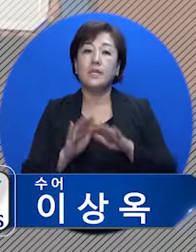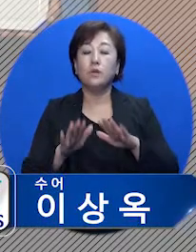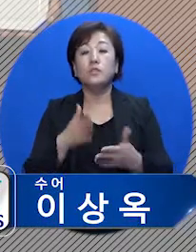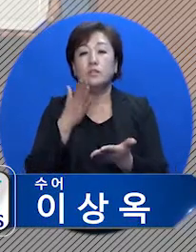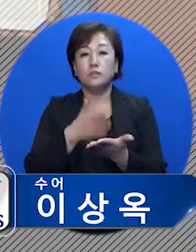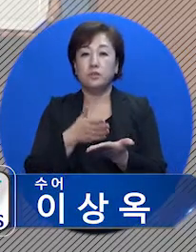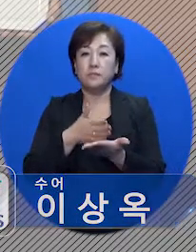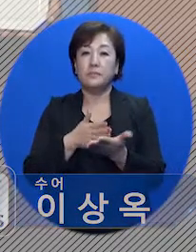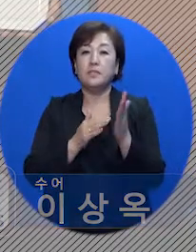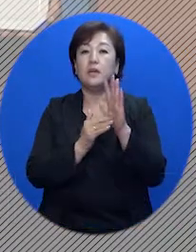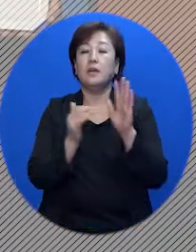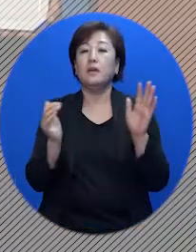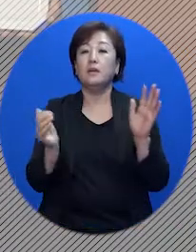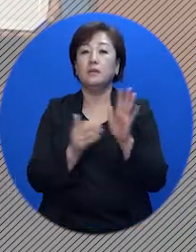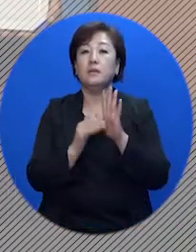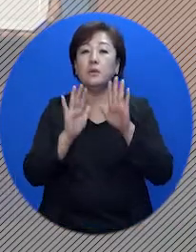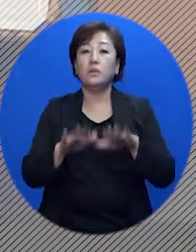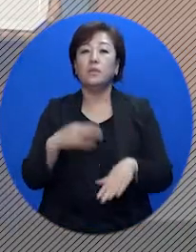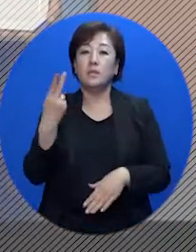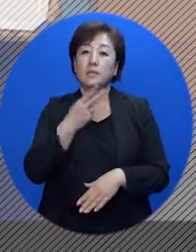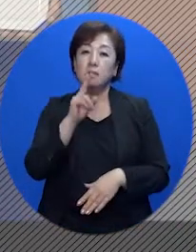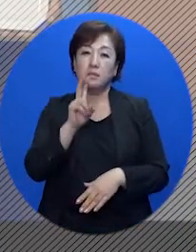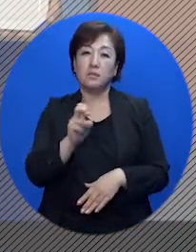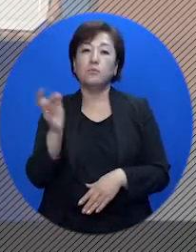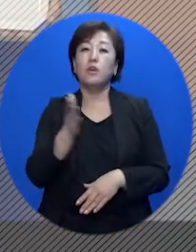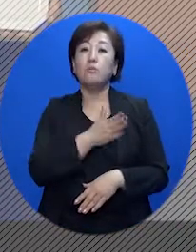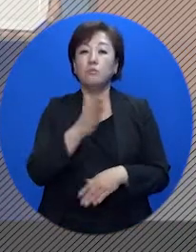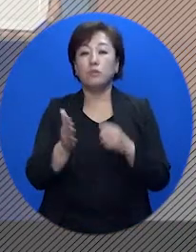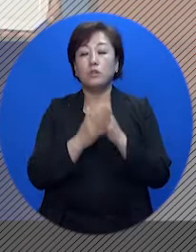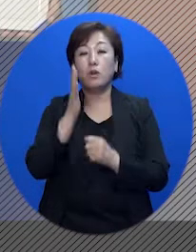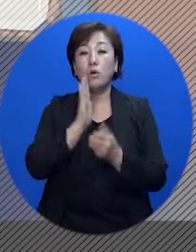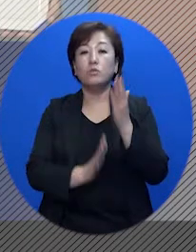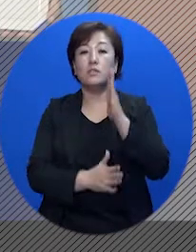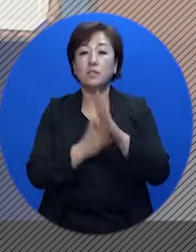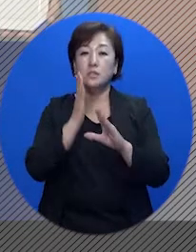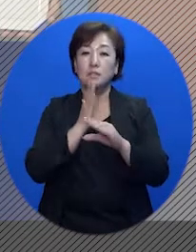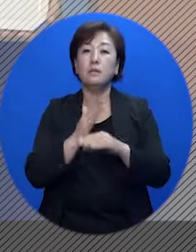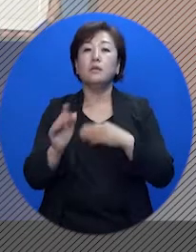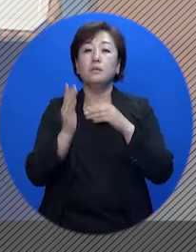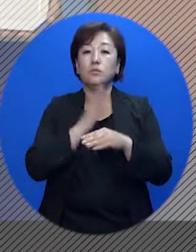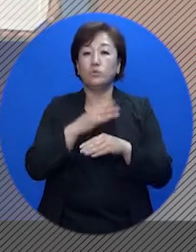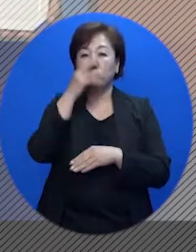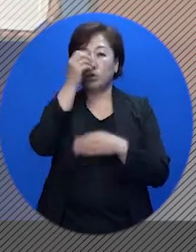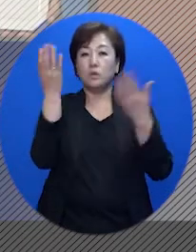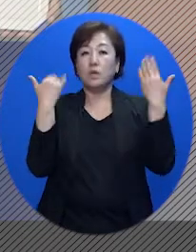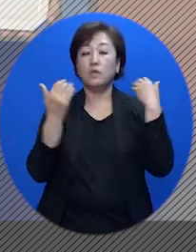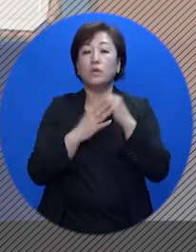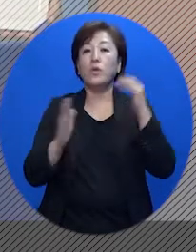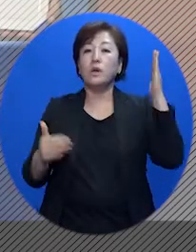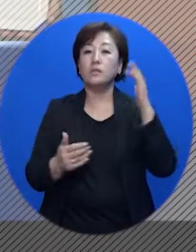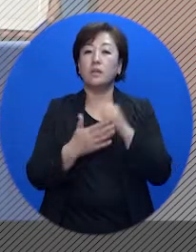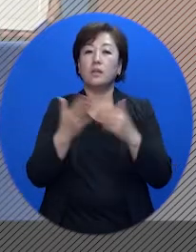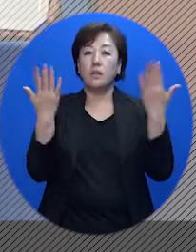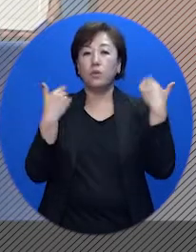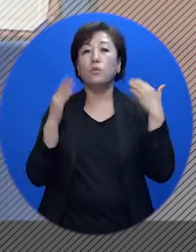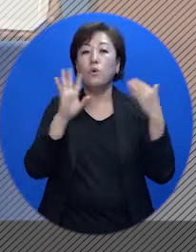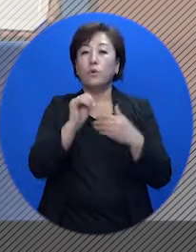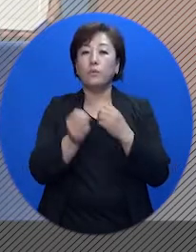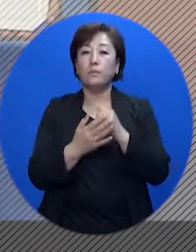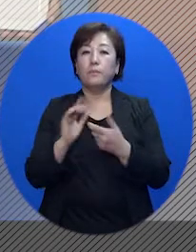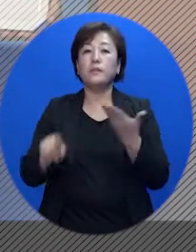오늘의 소식입니다. 오는 2020년부터 울산시 중고등학교 신입생에게 교복비가